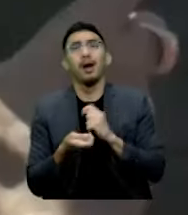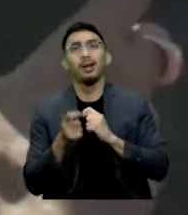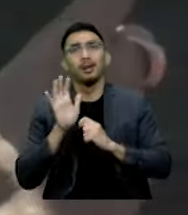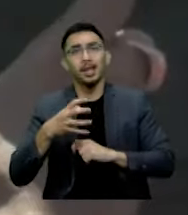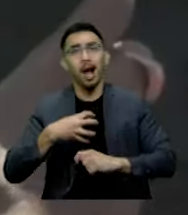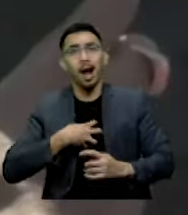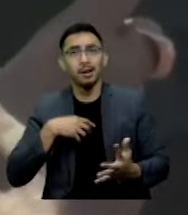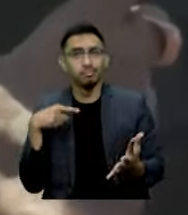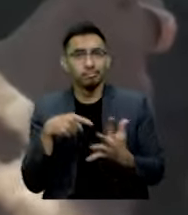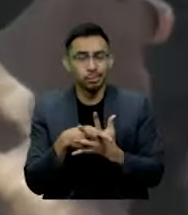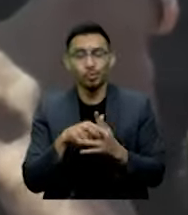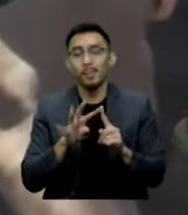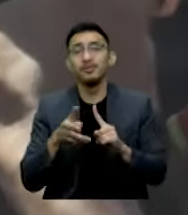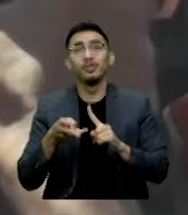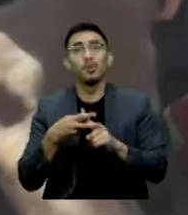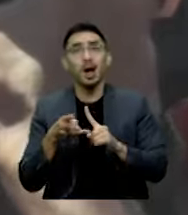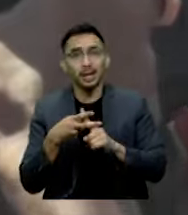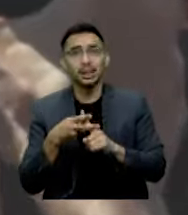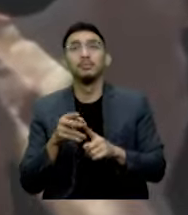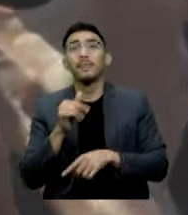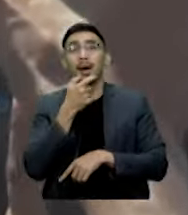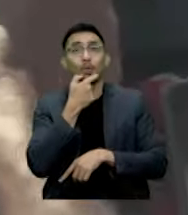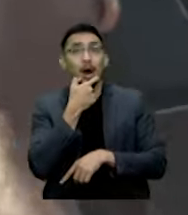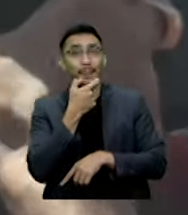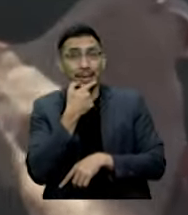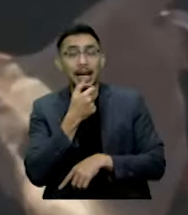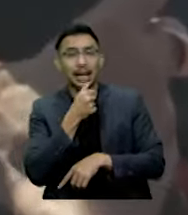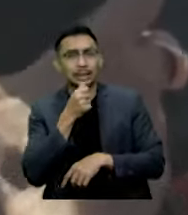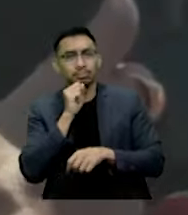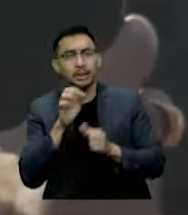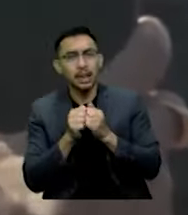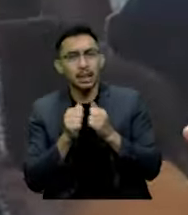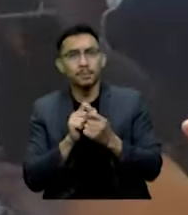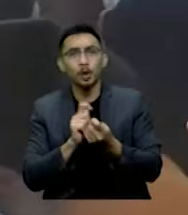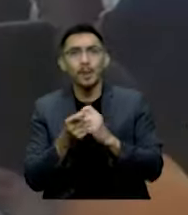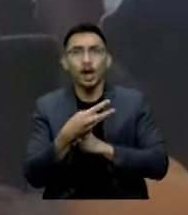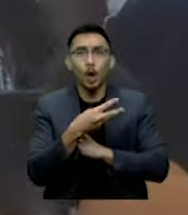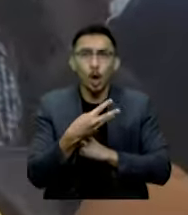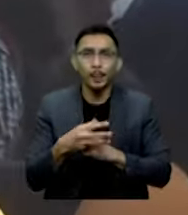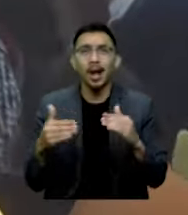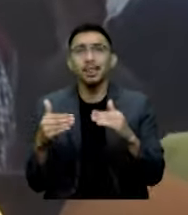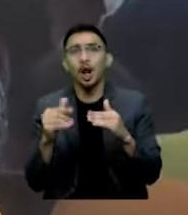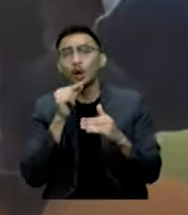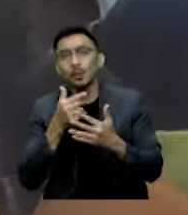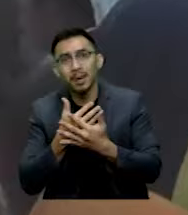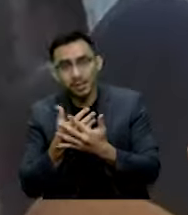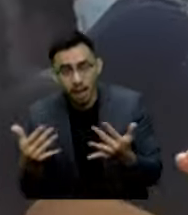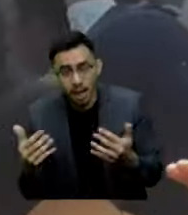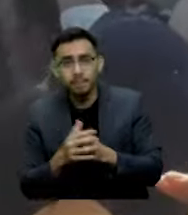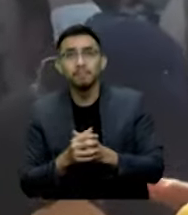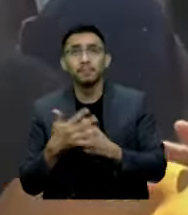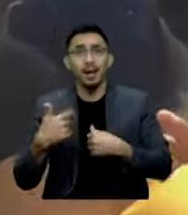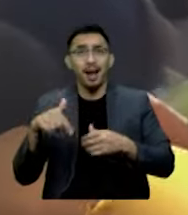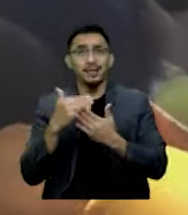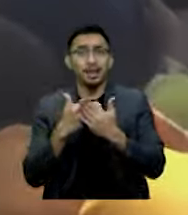Februari mendatang. Bersama Muhaimin Iskandar, Anies menjanjikan perubahan ekonomi dan keadilan bagi rakyat. Usai menghadiri tablik akbar,